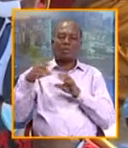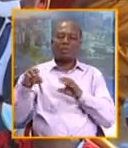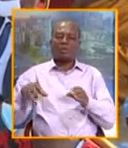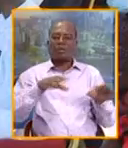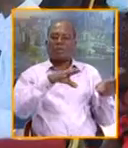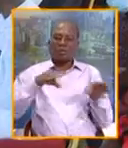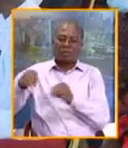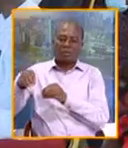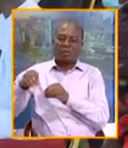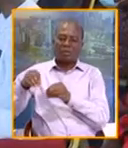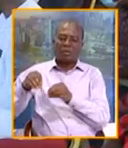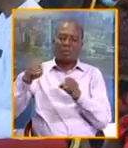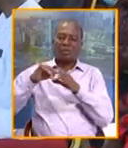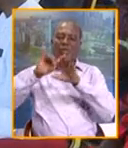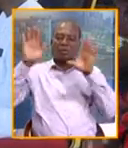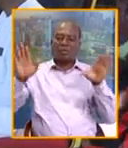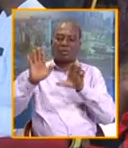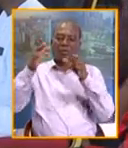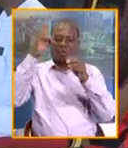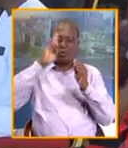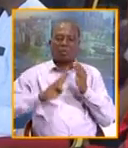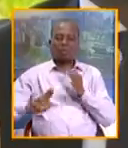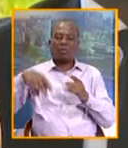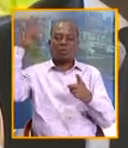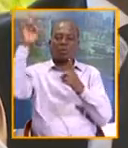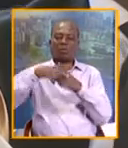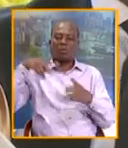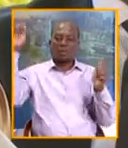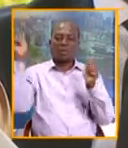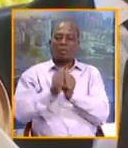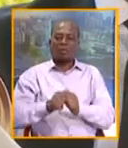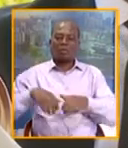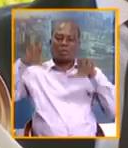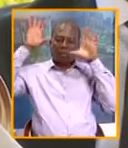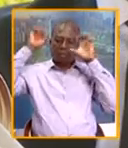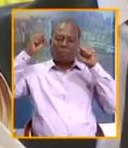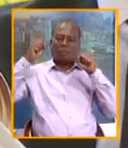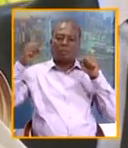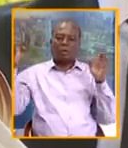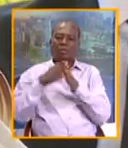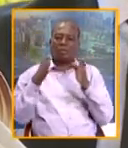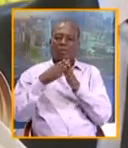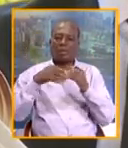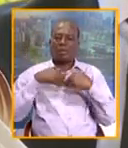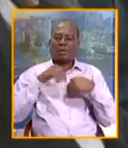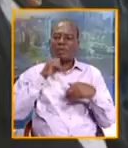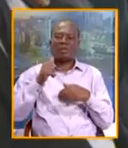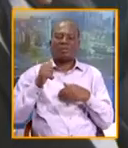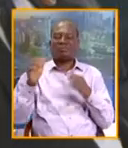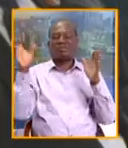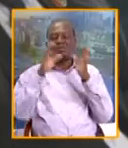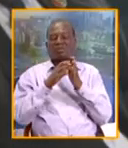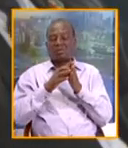ce dimanche 26 juillet pour honorer le rendez vous avec le chef de l'état la rencontre n'ayant pas un caractère officiel